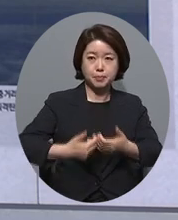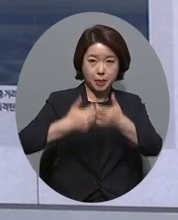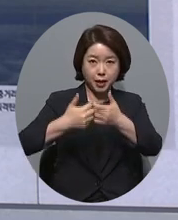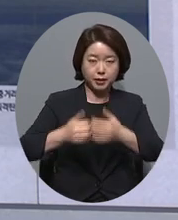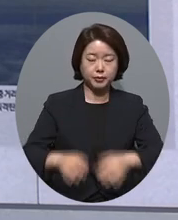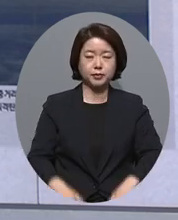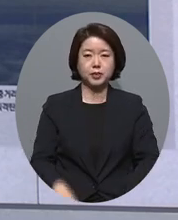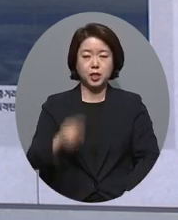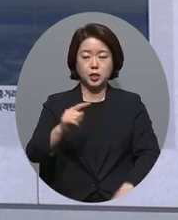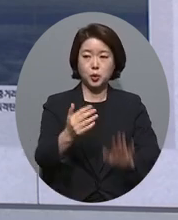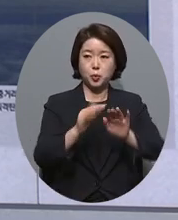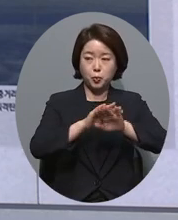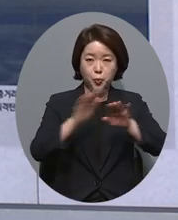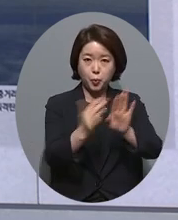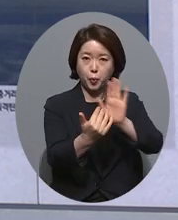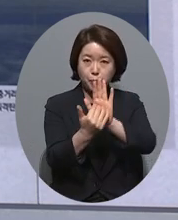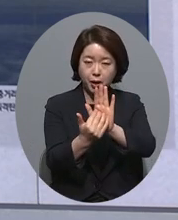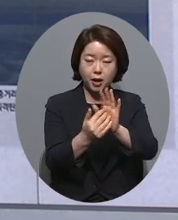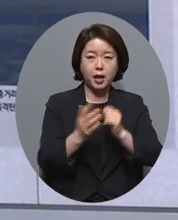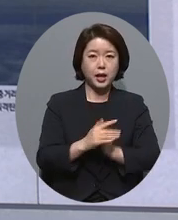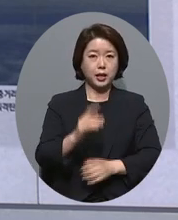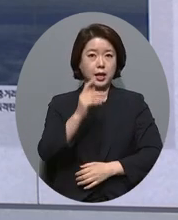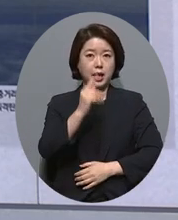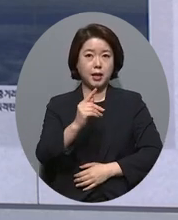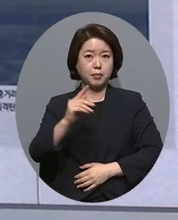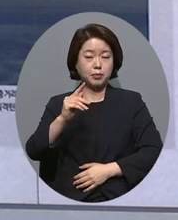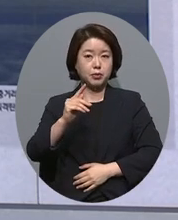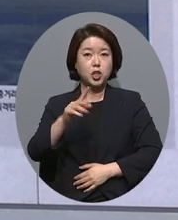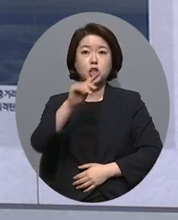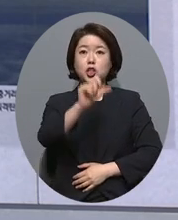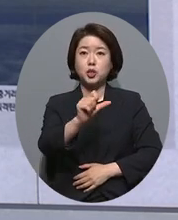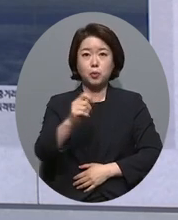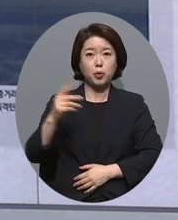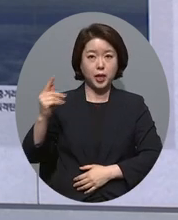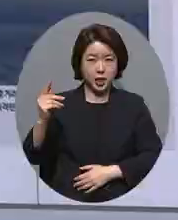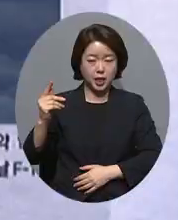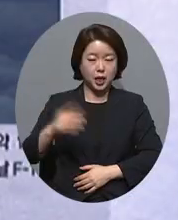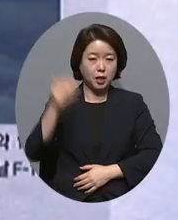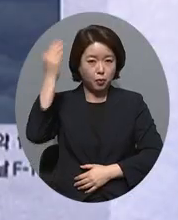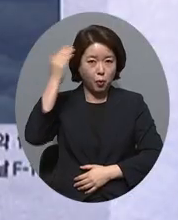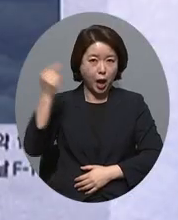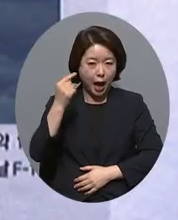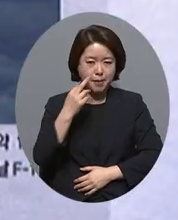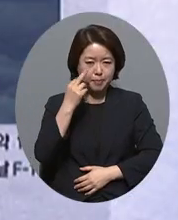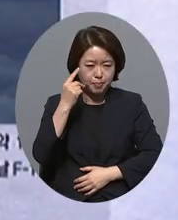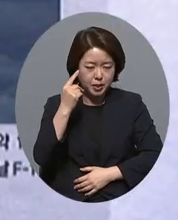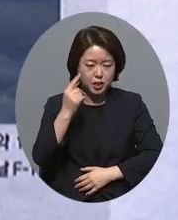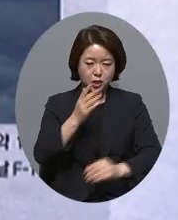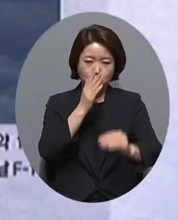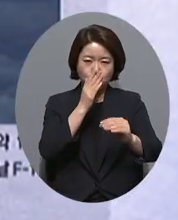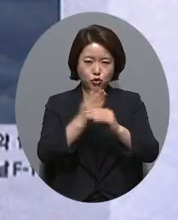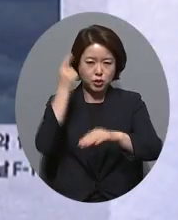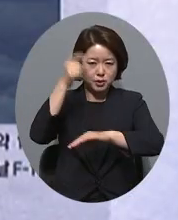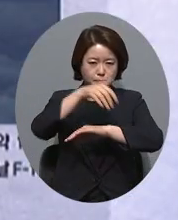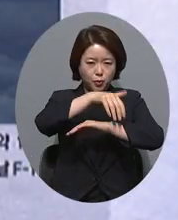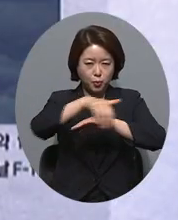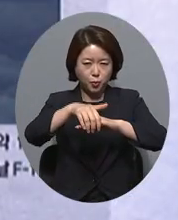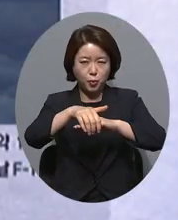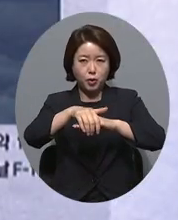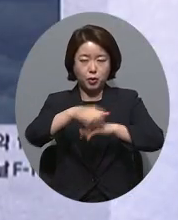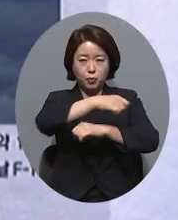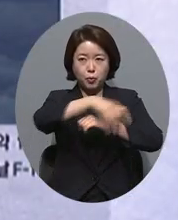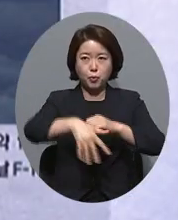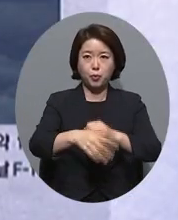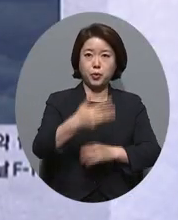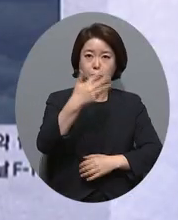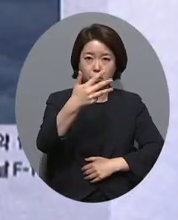대흥차원에서 우리군의 f-15k와 미군의 f-16 등 한미 주력 전투기 8대를 동원해서